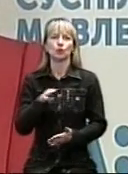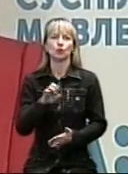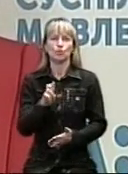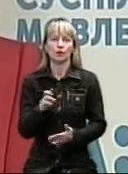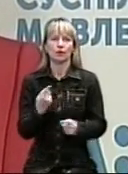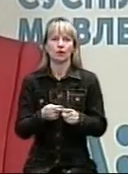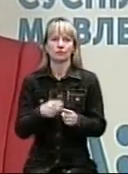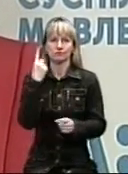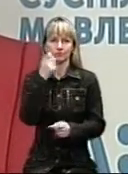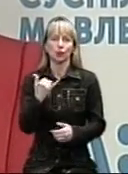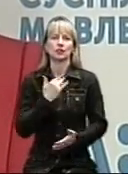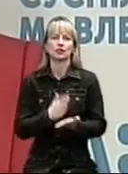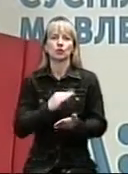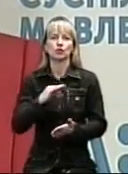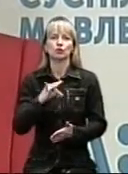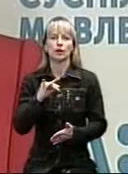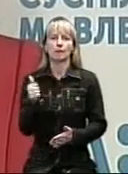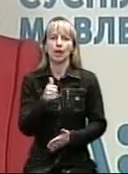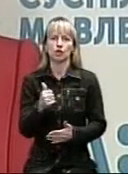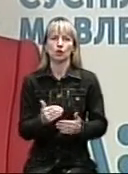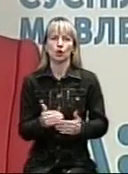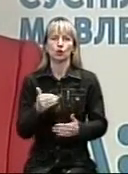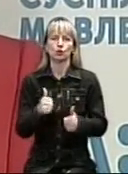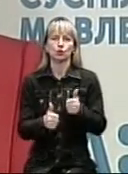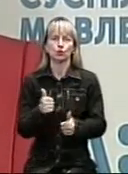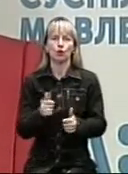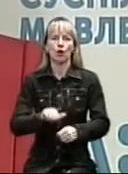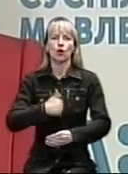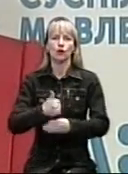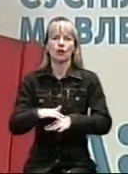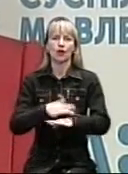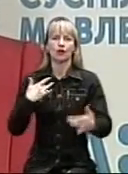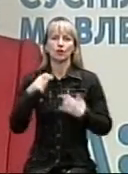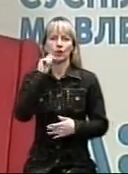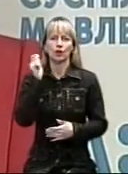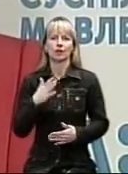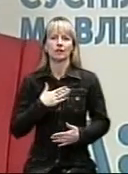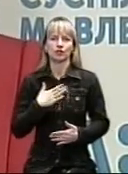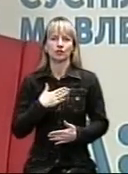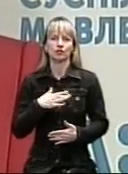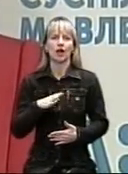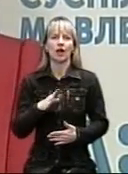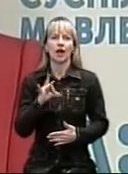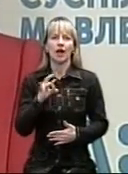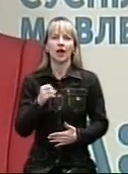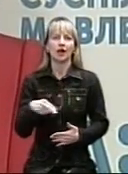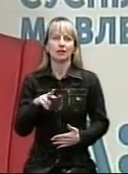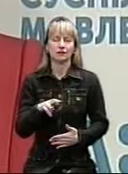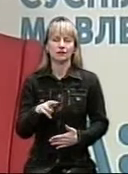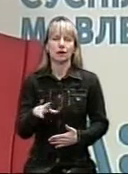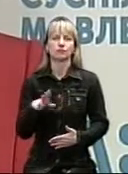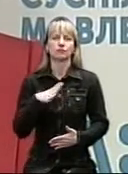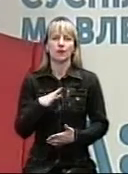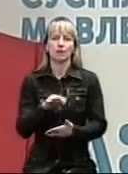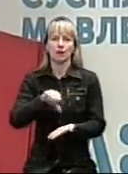посиланням. У нас є журі першого туру. Це очолював його народний артист України, наш маестро В'ячеслав Редя. Входили